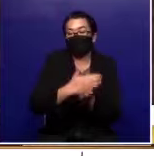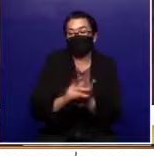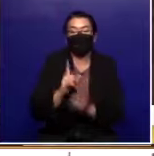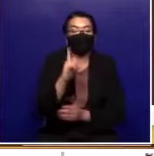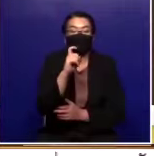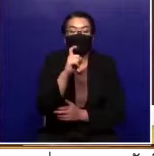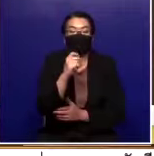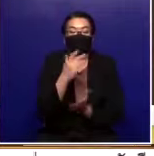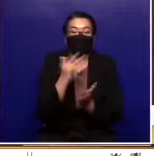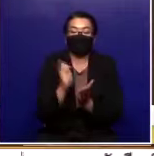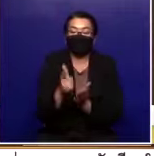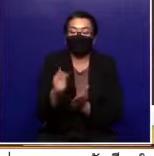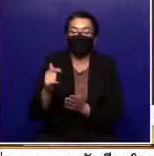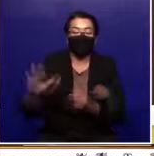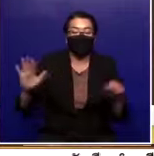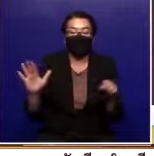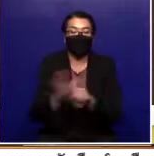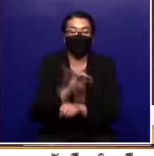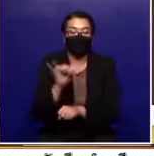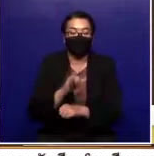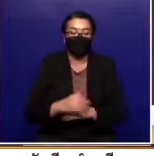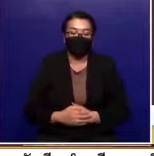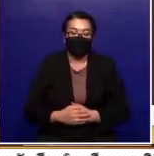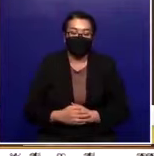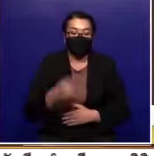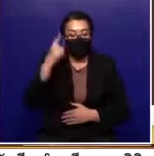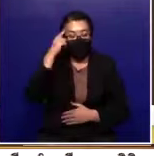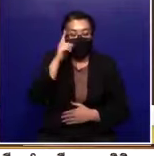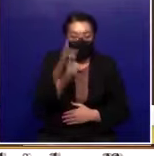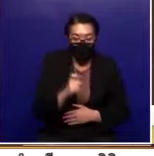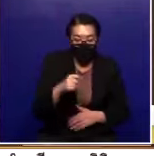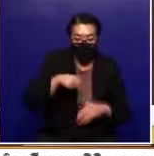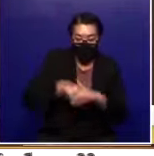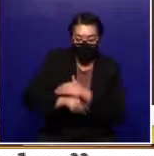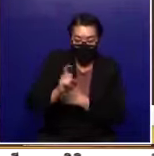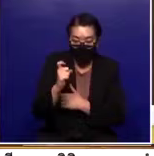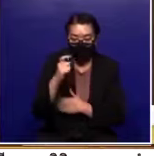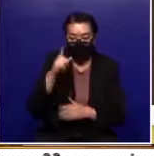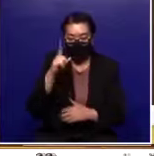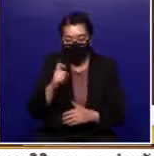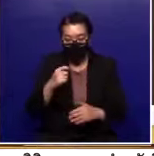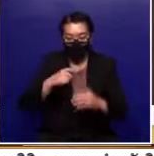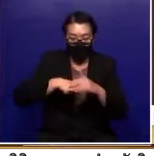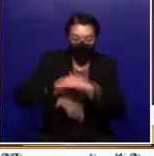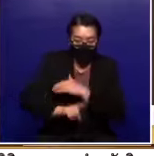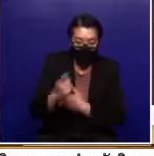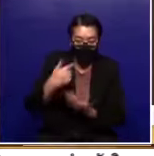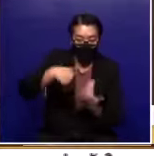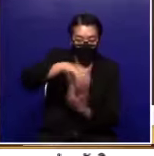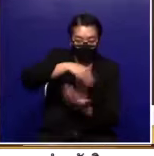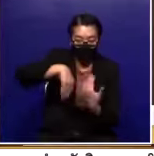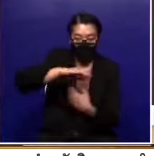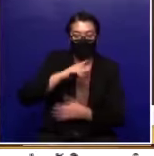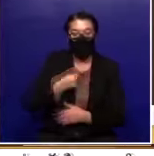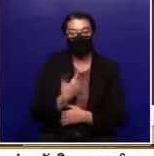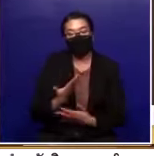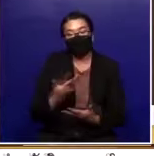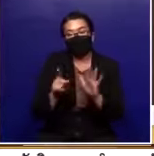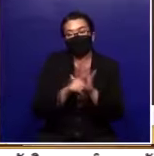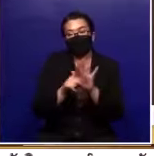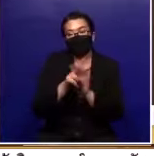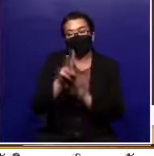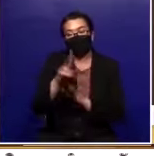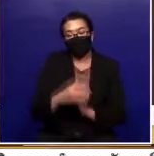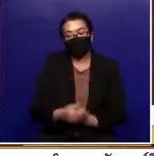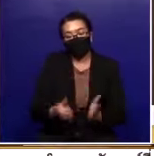เนี่ยหนี้ของลุงตู่ได้ใช้หมดหรือยังท่านประธานที่เคารพครับที่ผ่านมาไม่มีโ